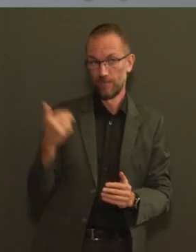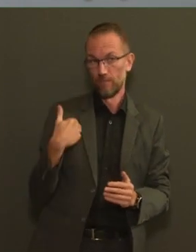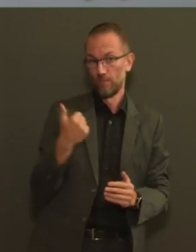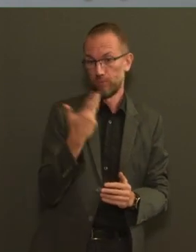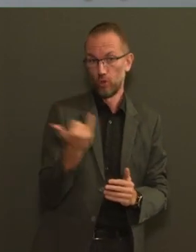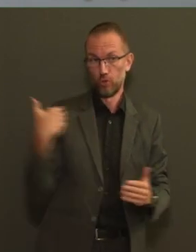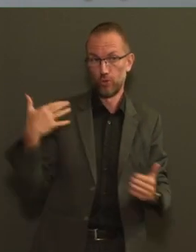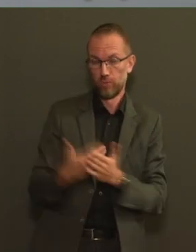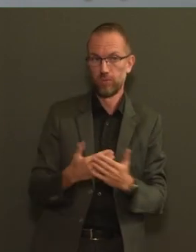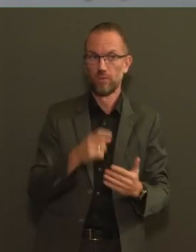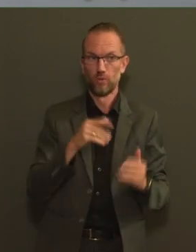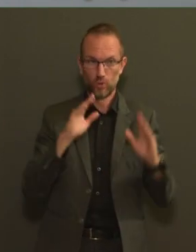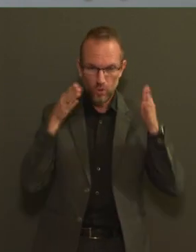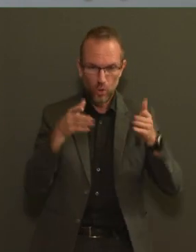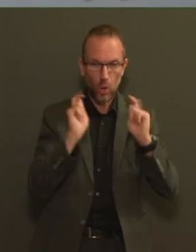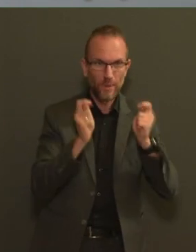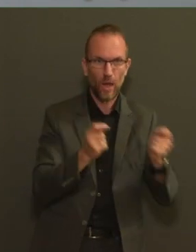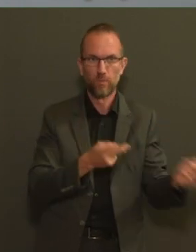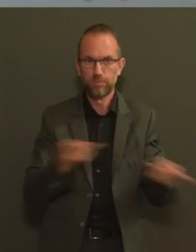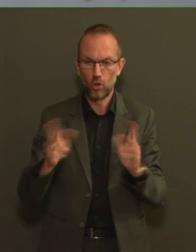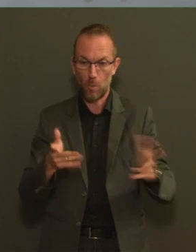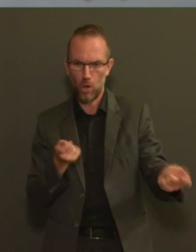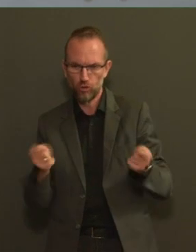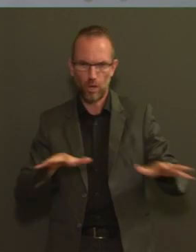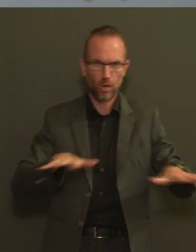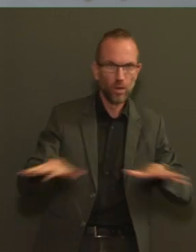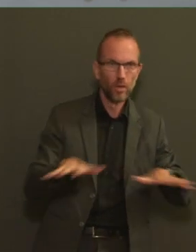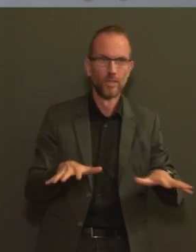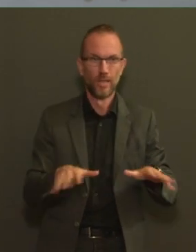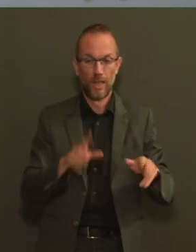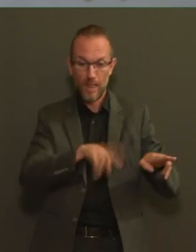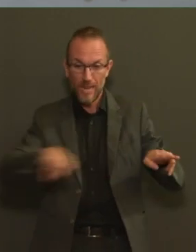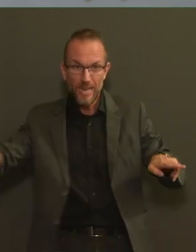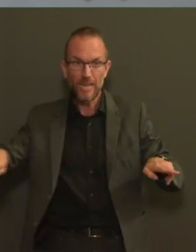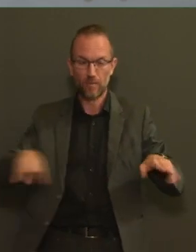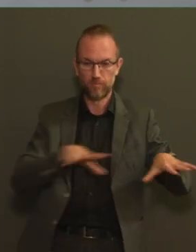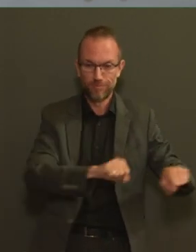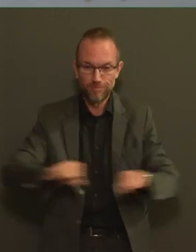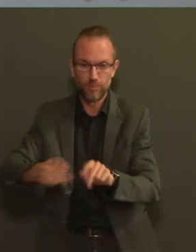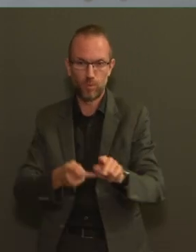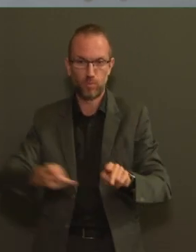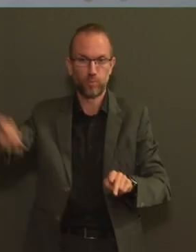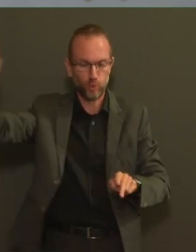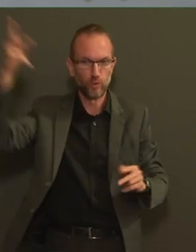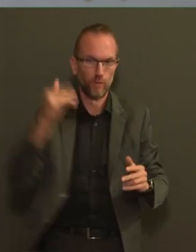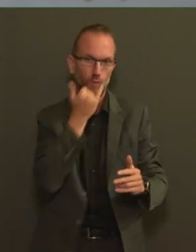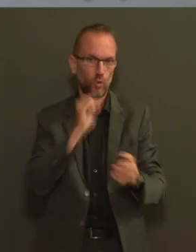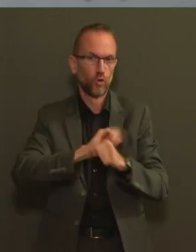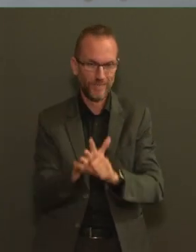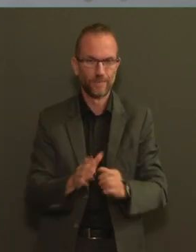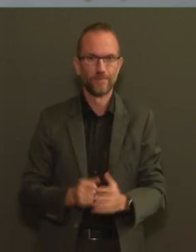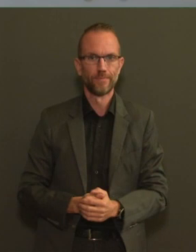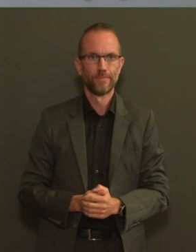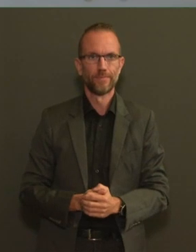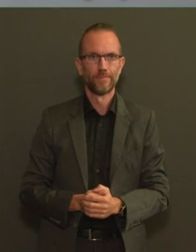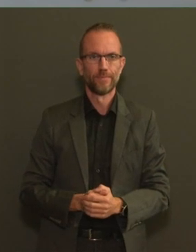qui évolue vers le haut, c'est-à-dire vers plus de lits réservés aux patients atteints par l'infection. On a eu en moyenne